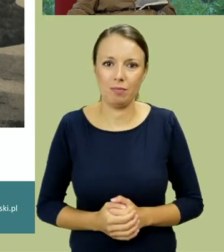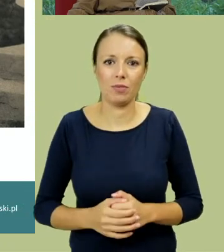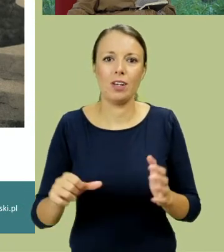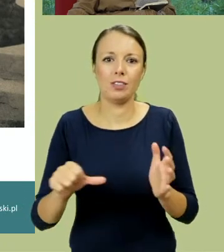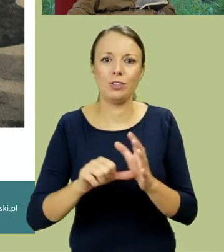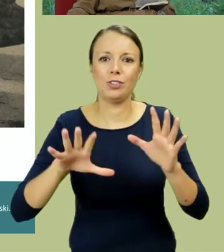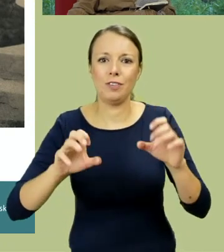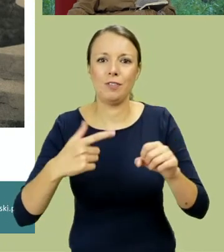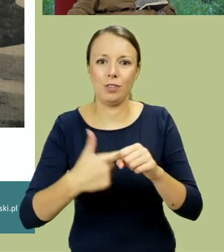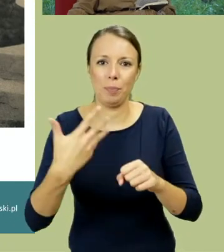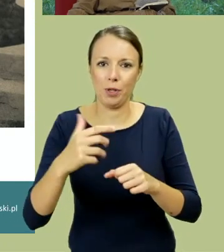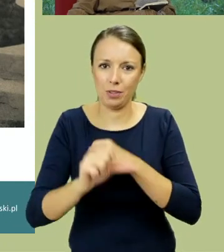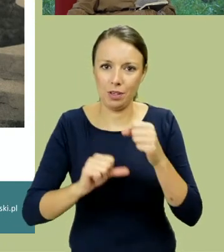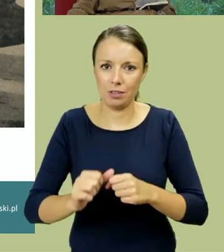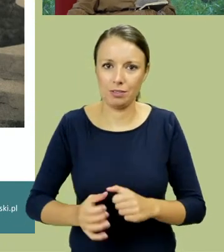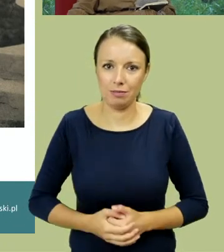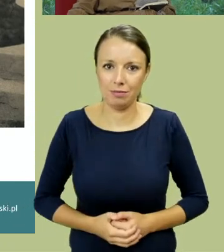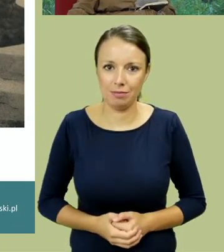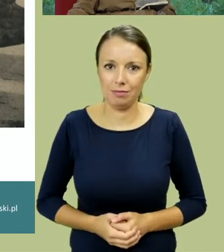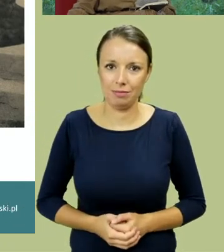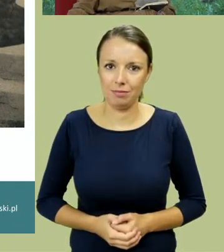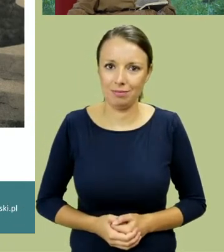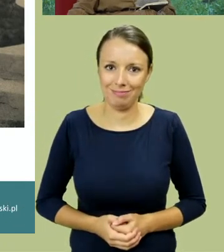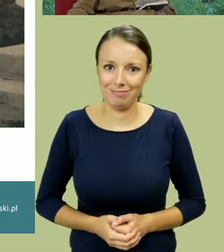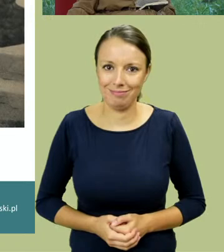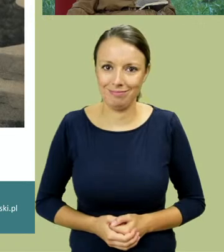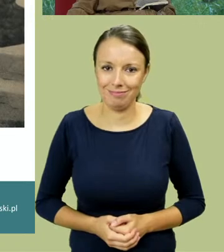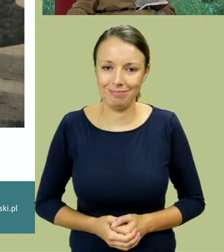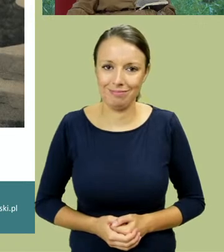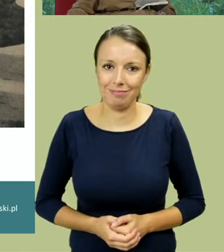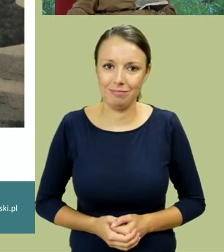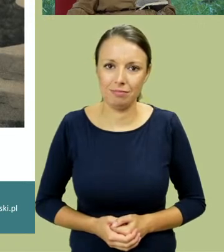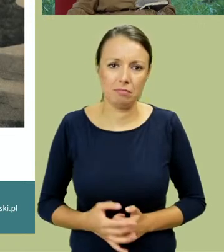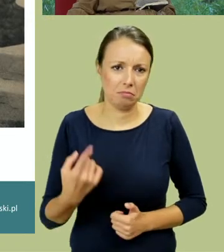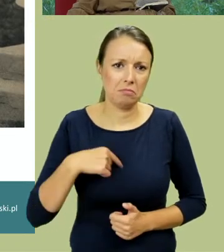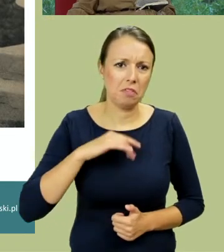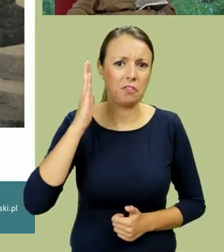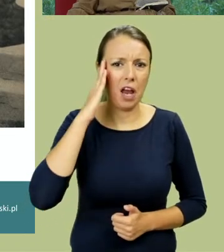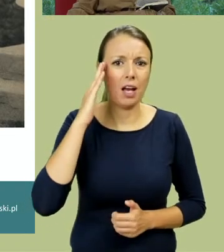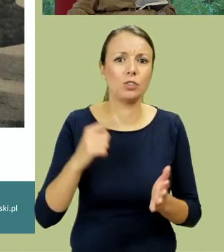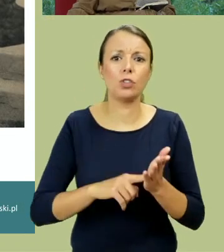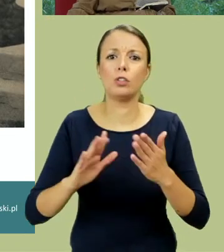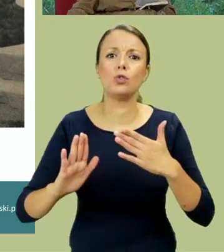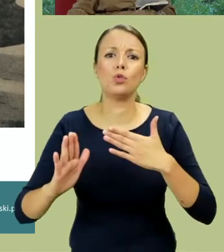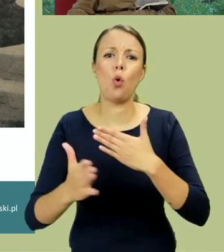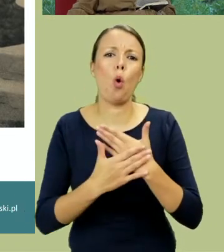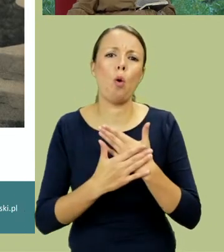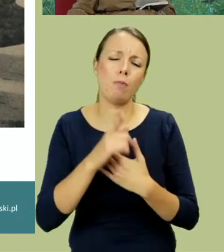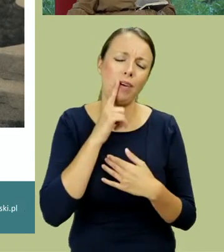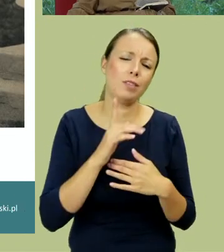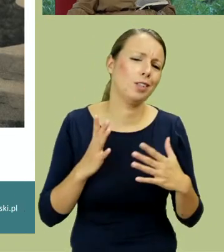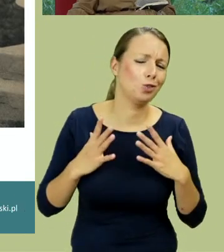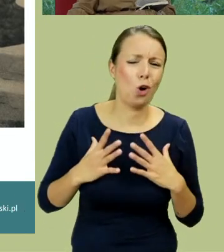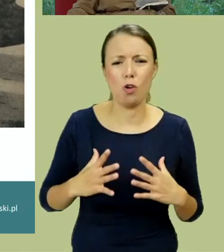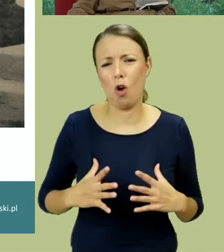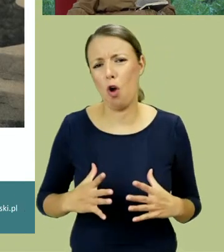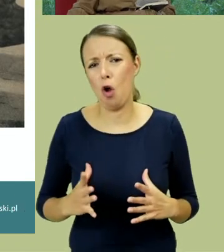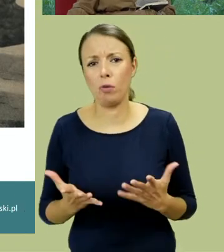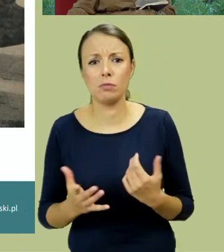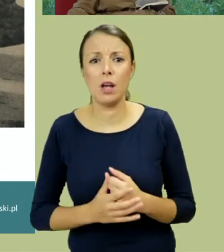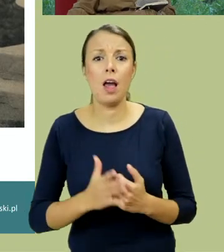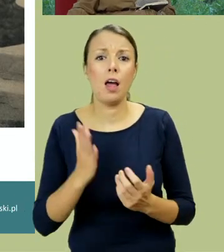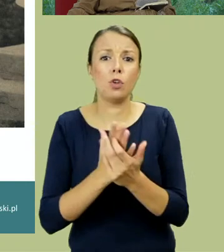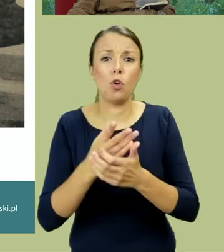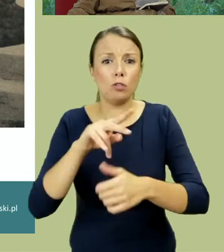1925 rok. I jak wiemy z przekazów, ślub był bardzo skromny, udział w nim wzięli tylko